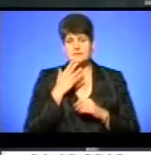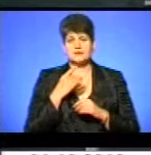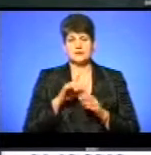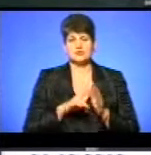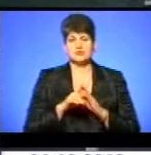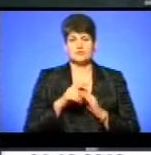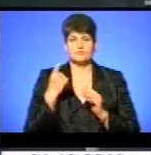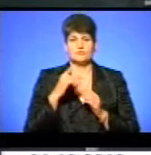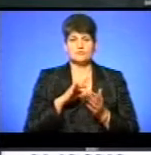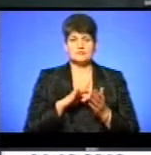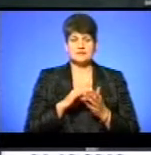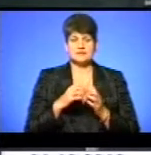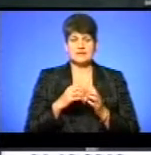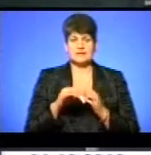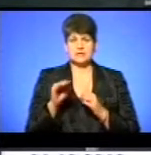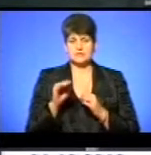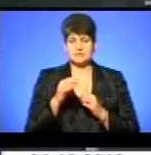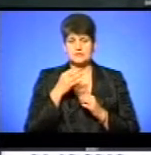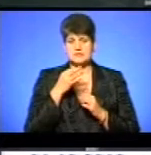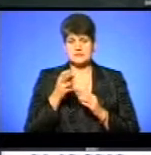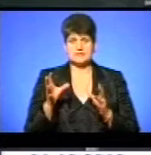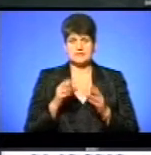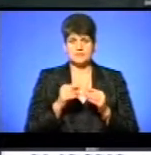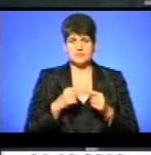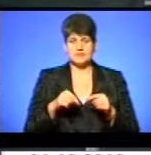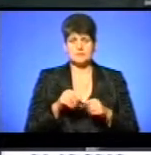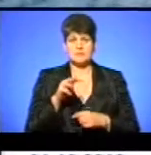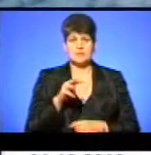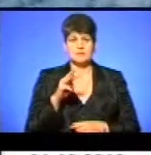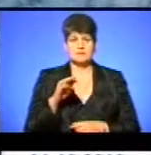середині жовтня, розповів співорганізатор показу Микола Мисак.